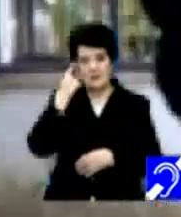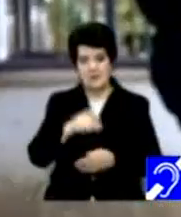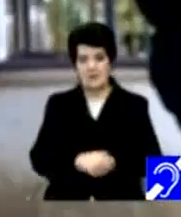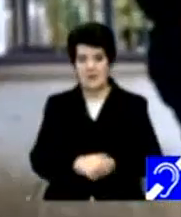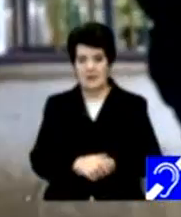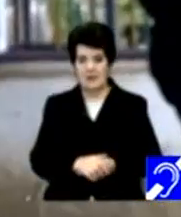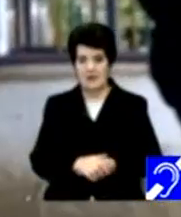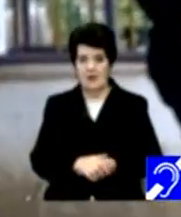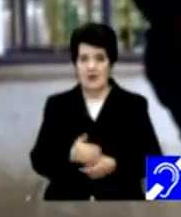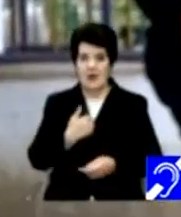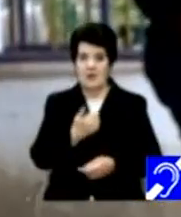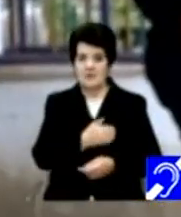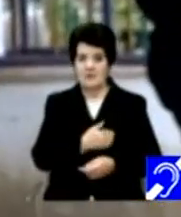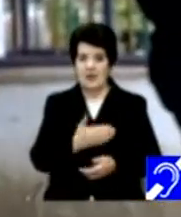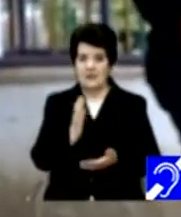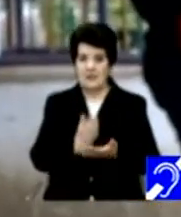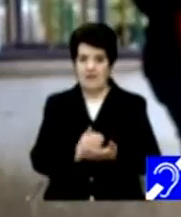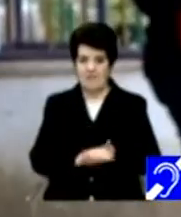topogane. Ar vrea să avem